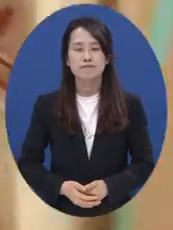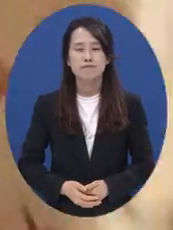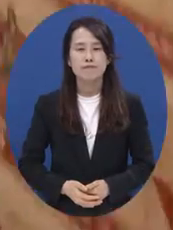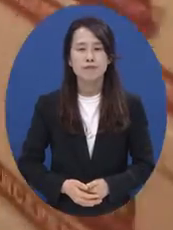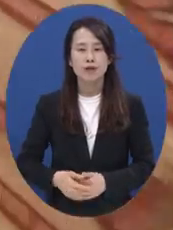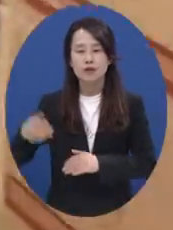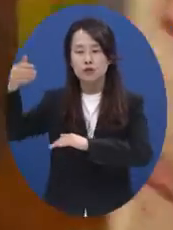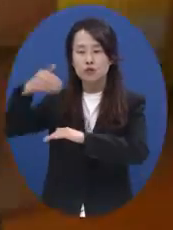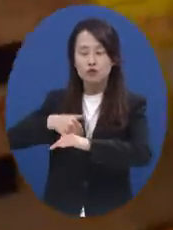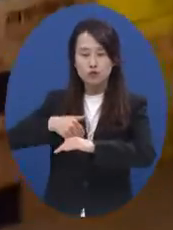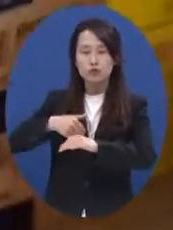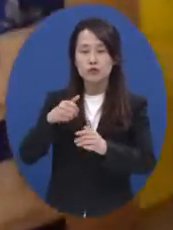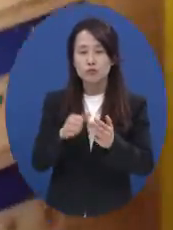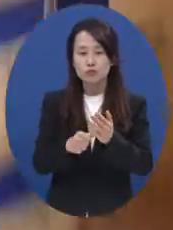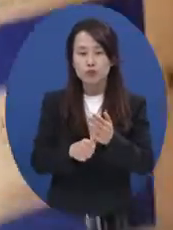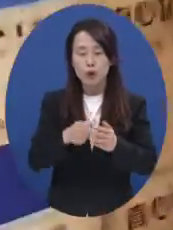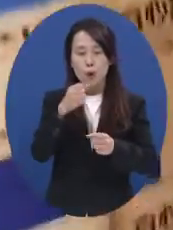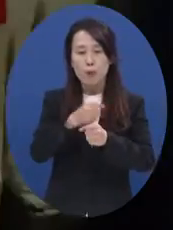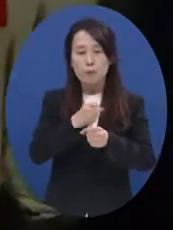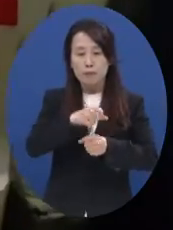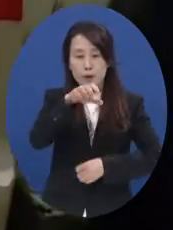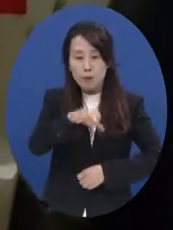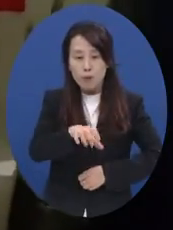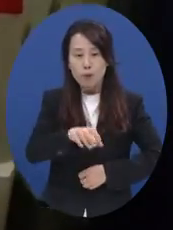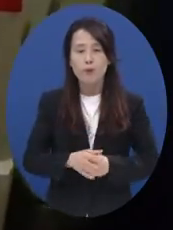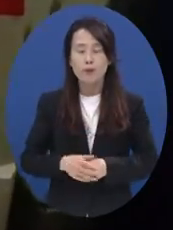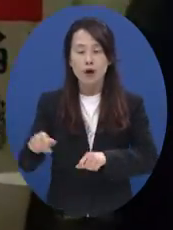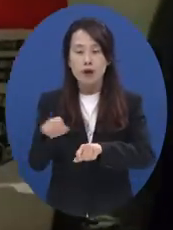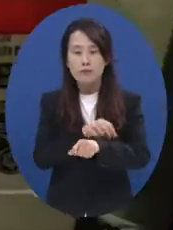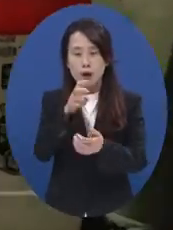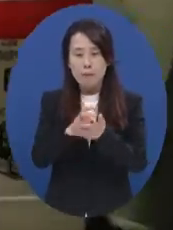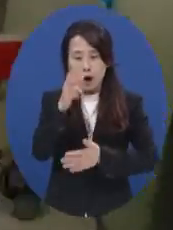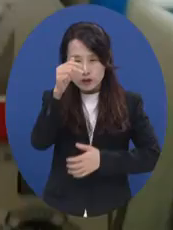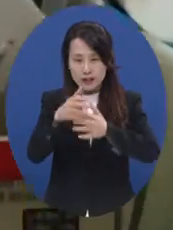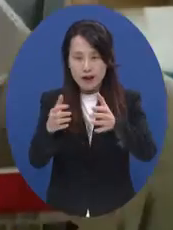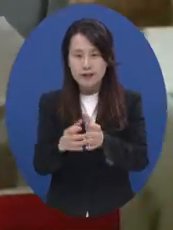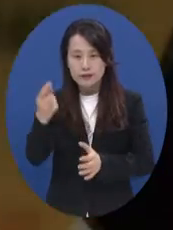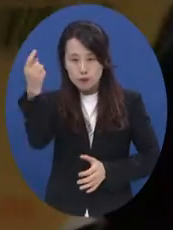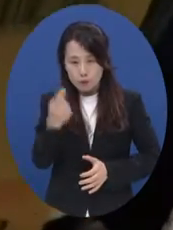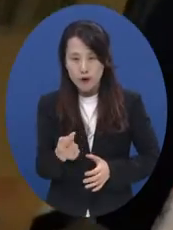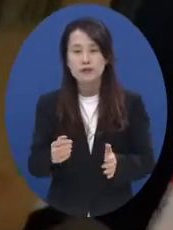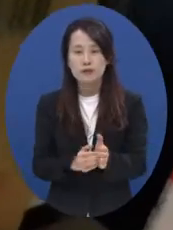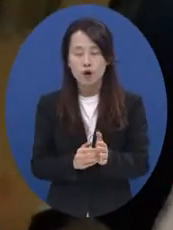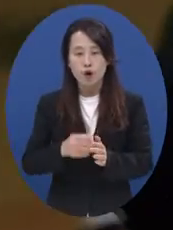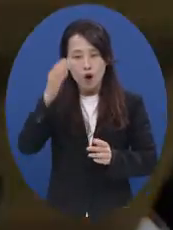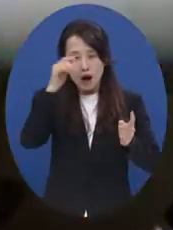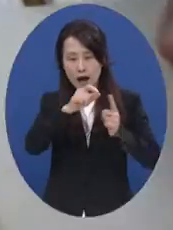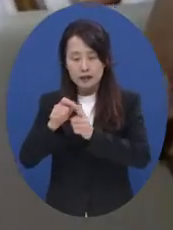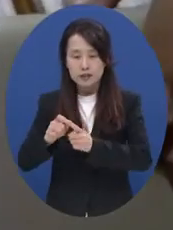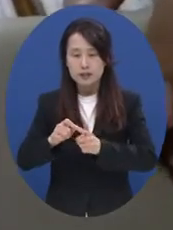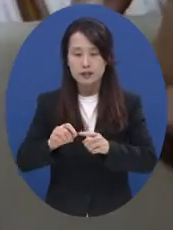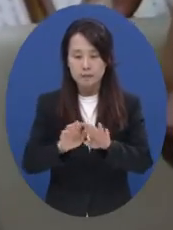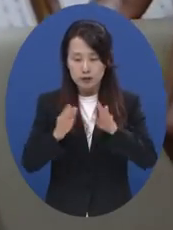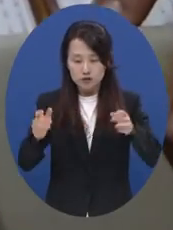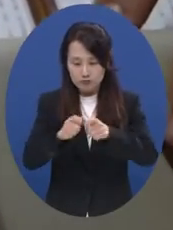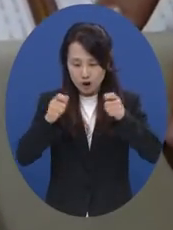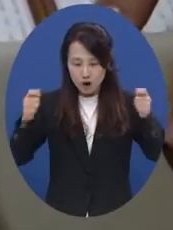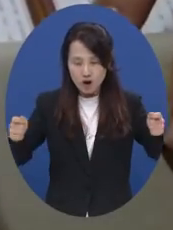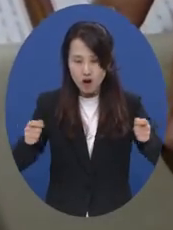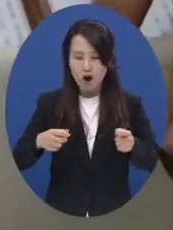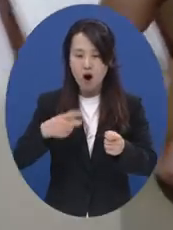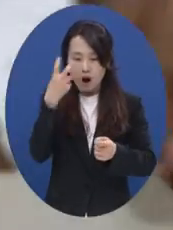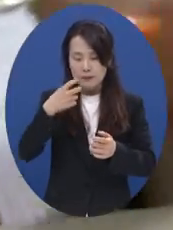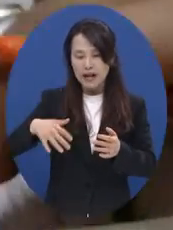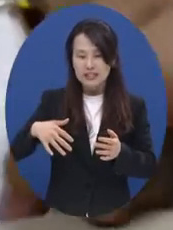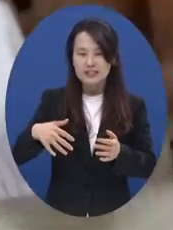한 수입식품 도매업소에 경기도 특별사법 경찰단이 들이닥칩니다. 한글로 된 박스를 열자 미검역